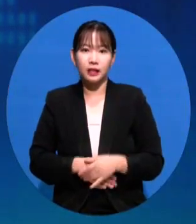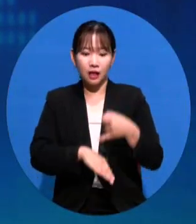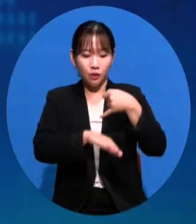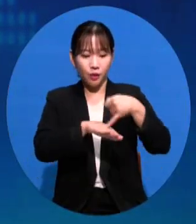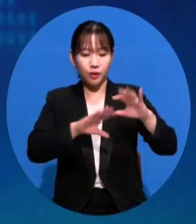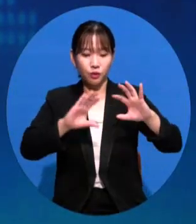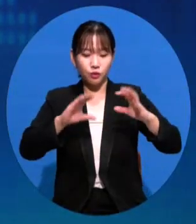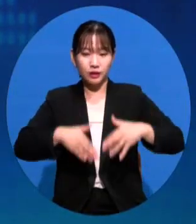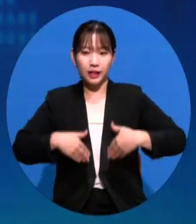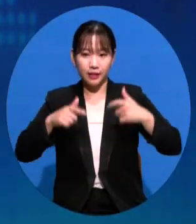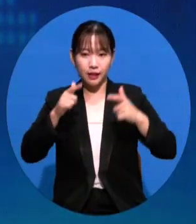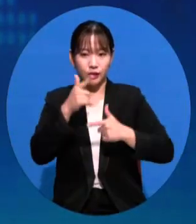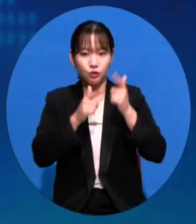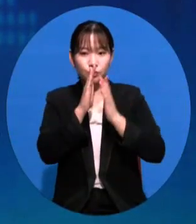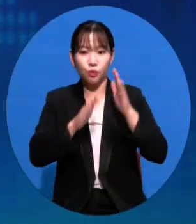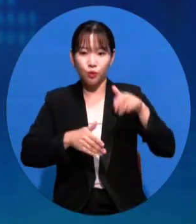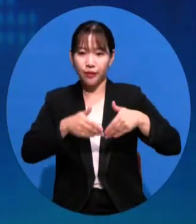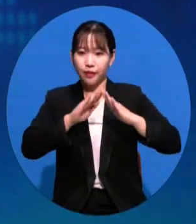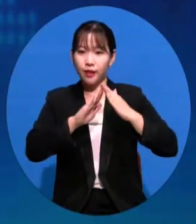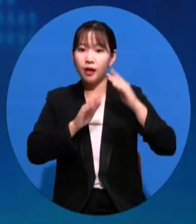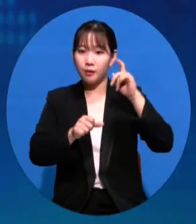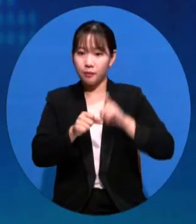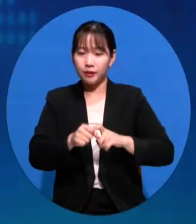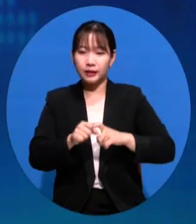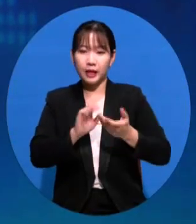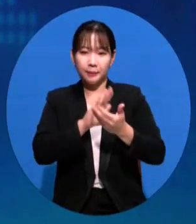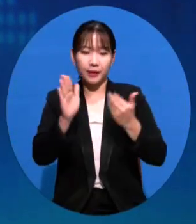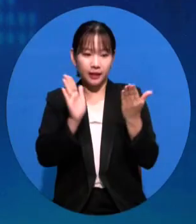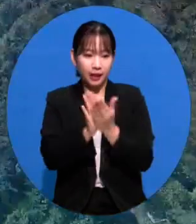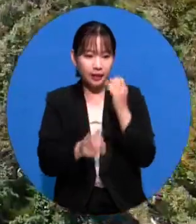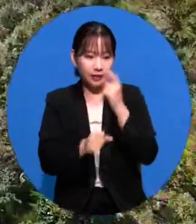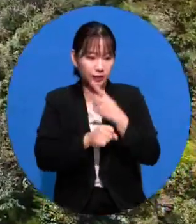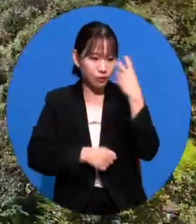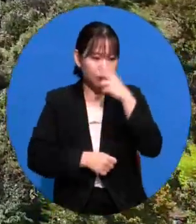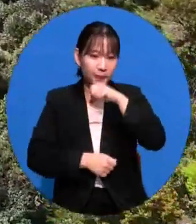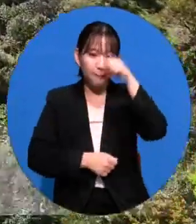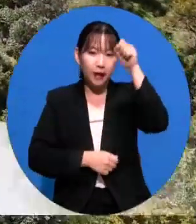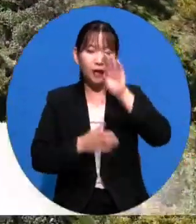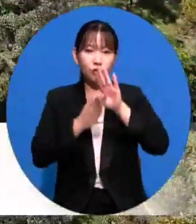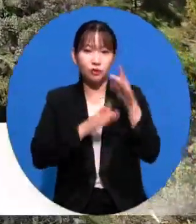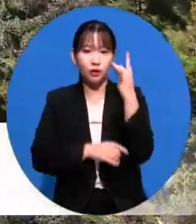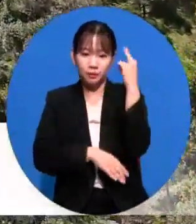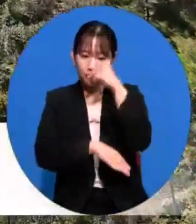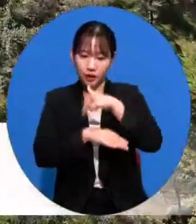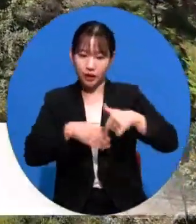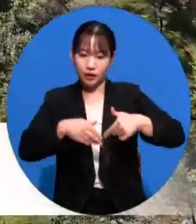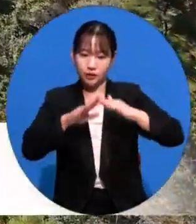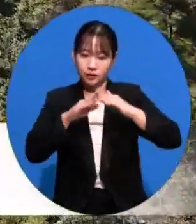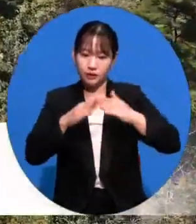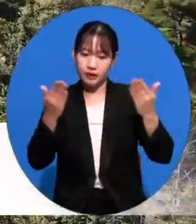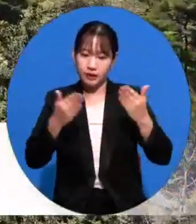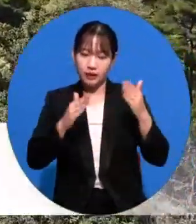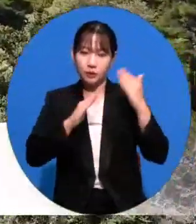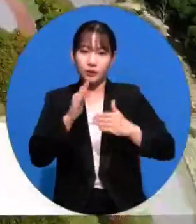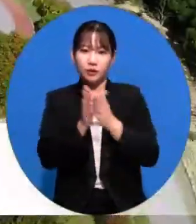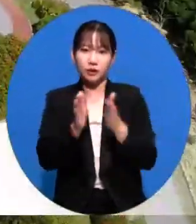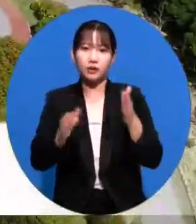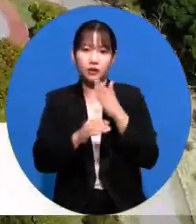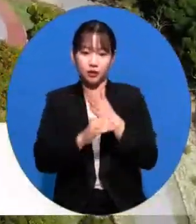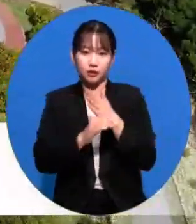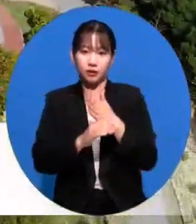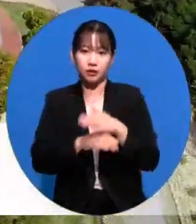완도 국립 난대수목원 조성을 위한 예비타당성 조사 통과 이후 기본계획 수립 작업이 본격화되고